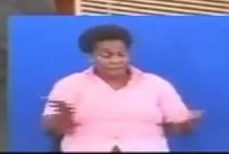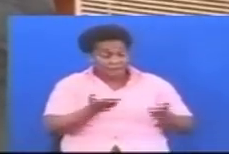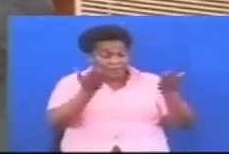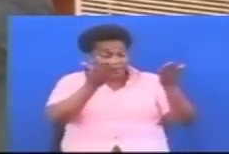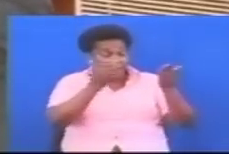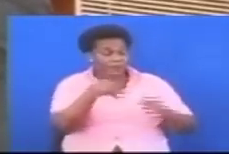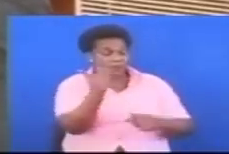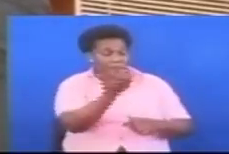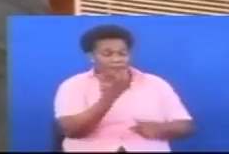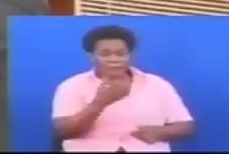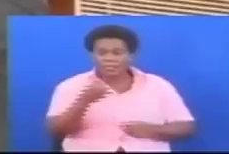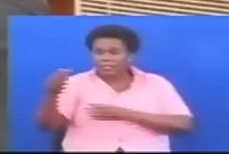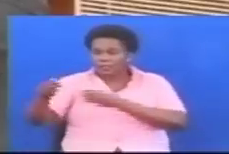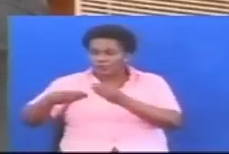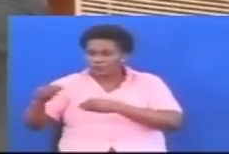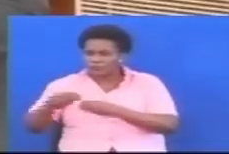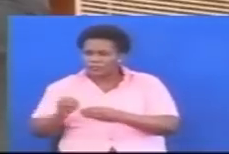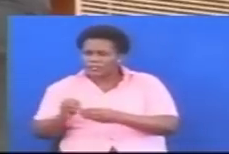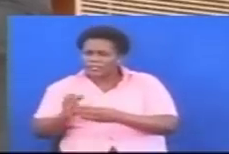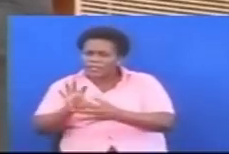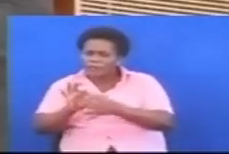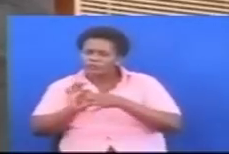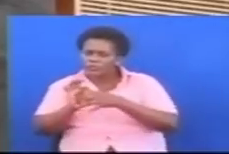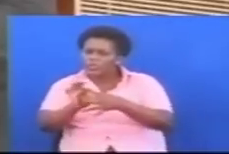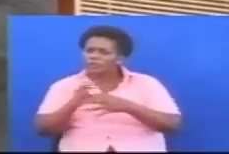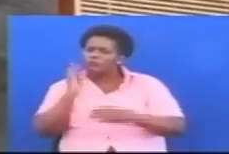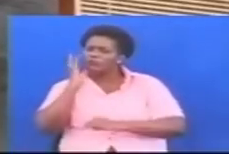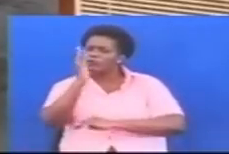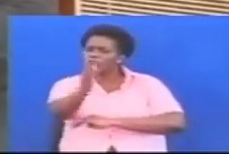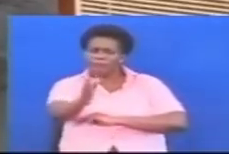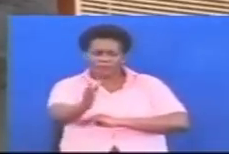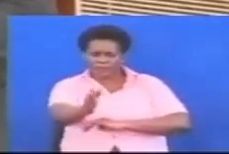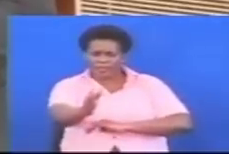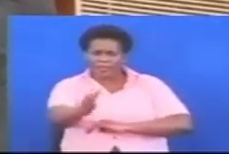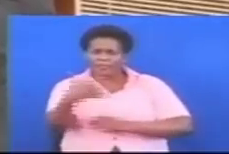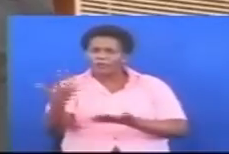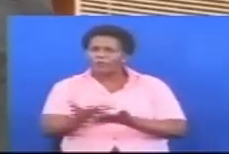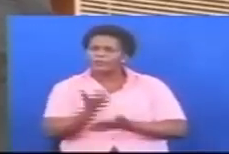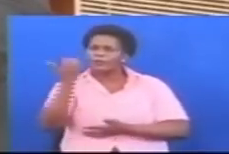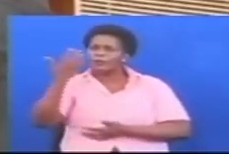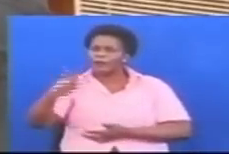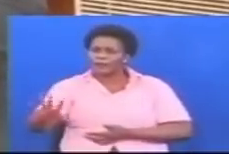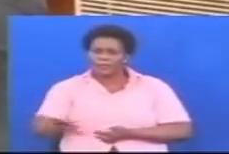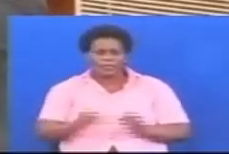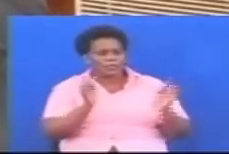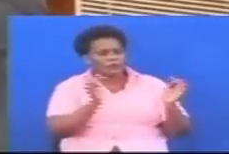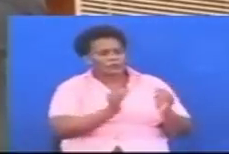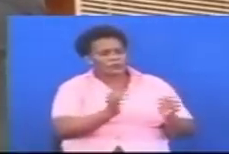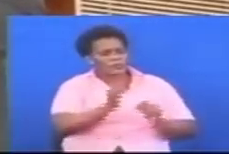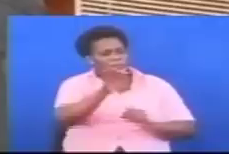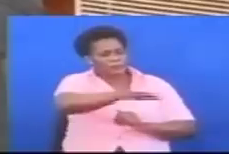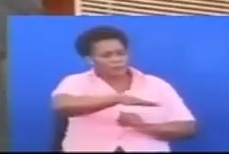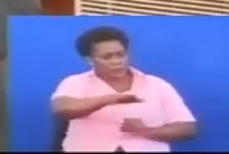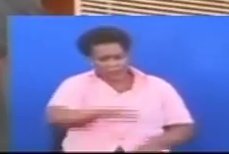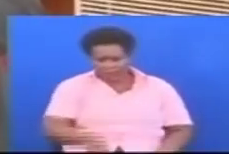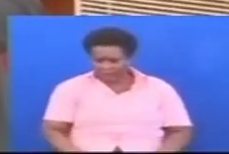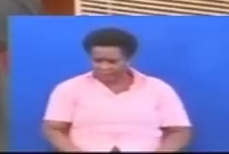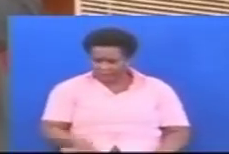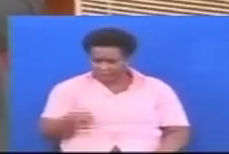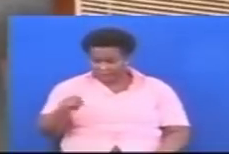kiuchumi yana uhusiano wa moja kwa moja katika upatikanaji wa rasilimali ya maji na utunzaji wa mazingira. Maji ni